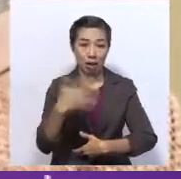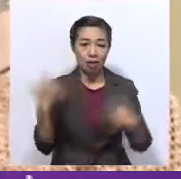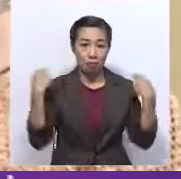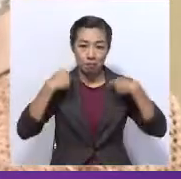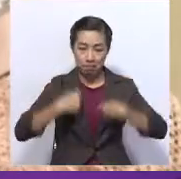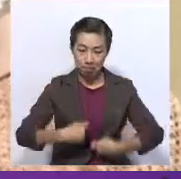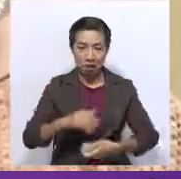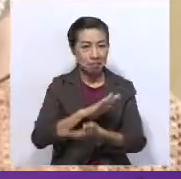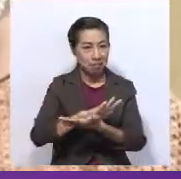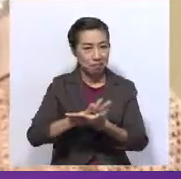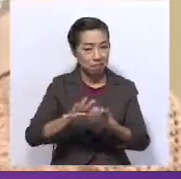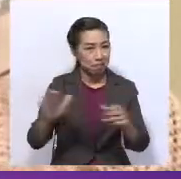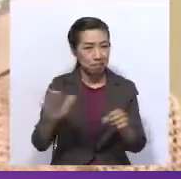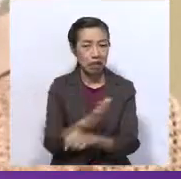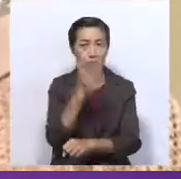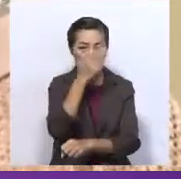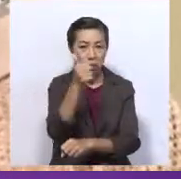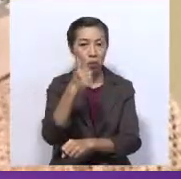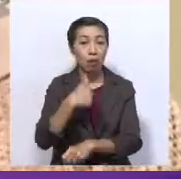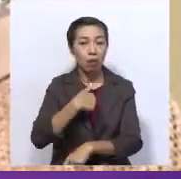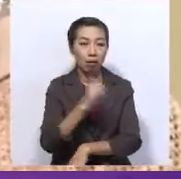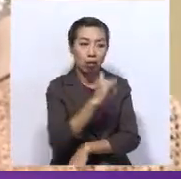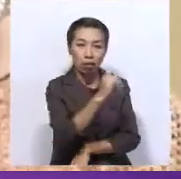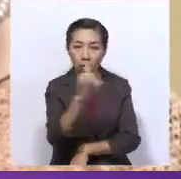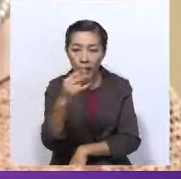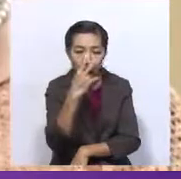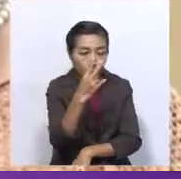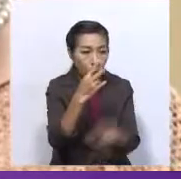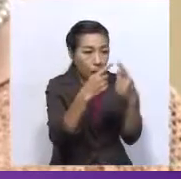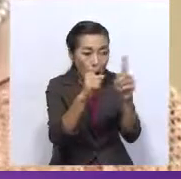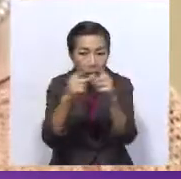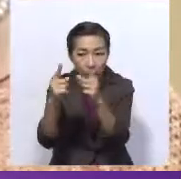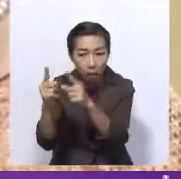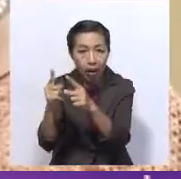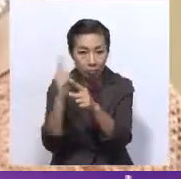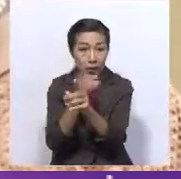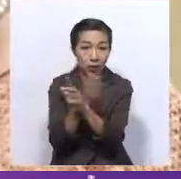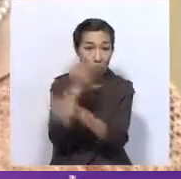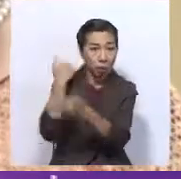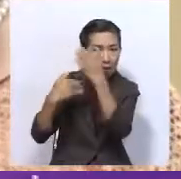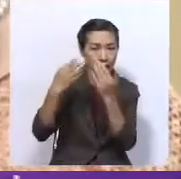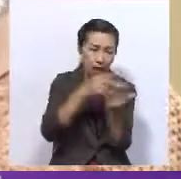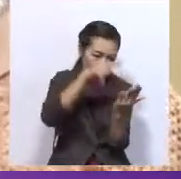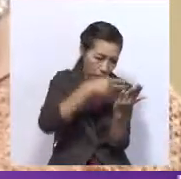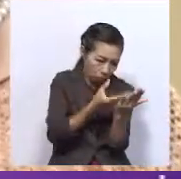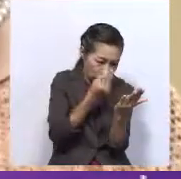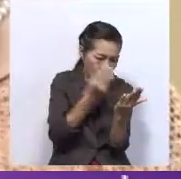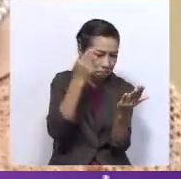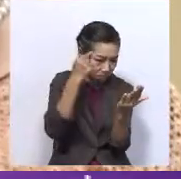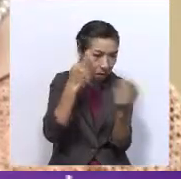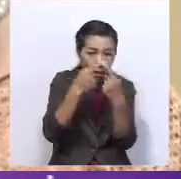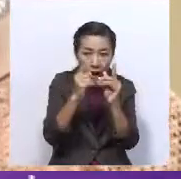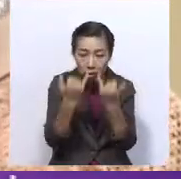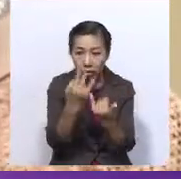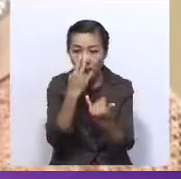แล้วก็สวยงามเราไปตรงไหนแล้วก็มีสถานที่ที่เราไม่เคยพบไม่เคยเห็นแต่เราเคยเรียนรู้จากประวัติศาสตร์นะคะแล้วเราได้ไปพบได้จริงๆถึ